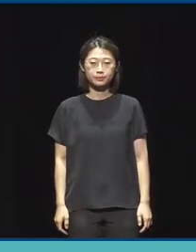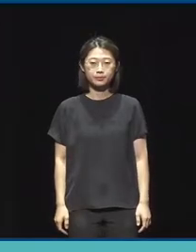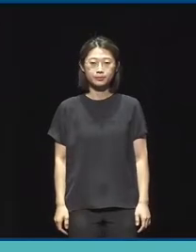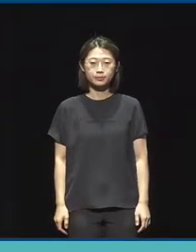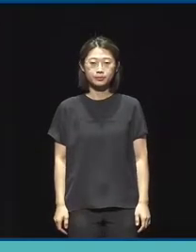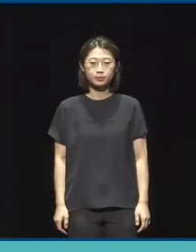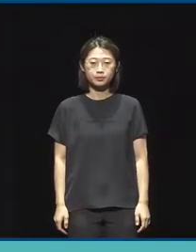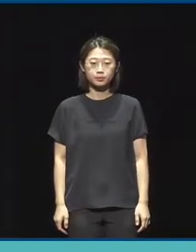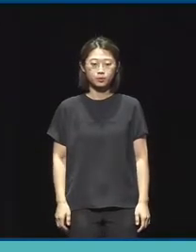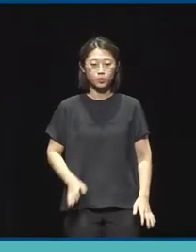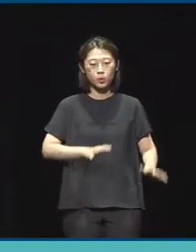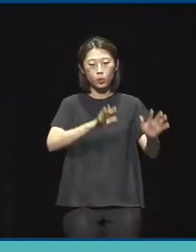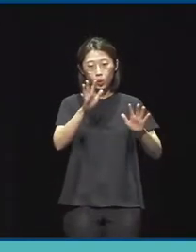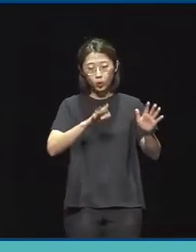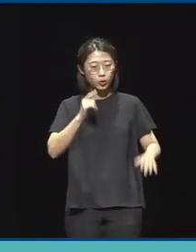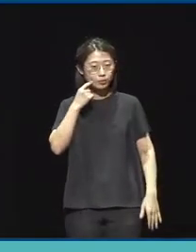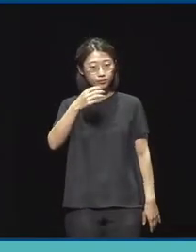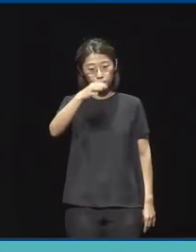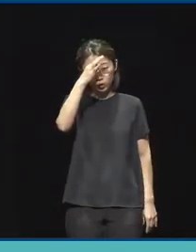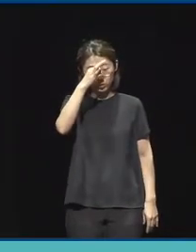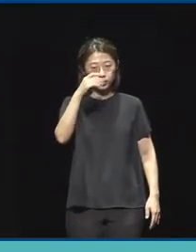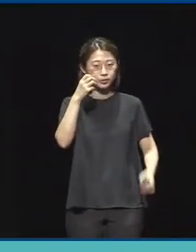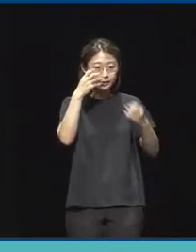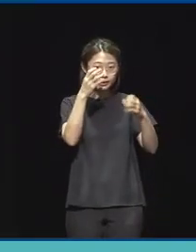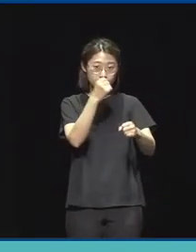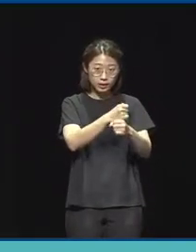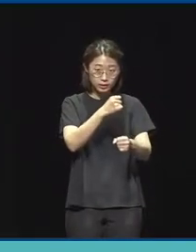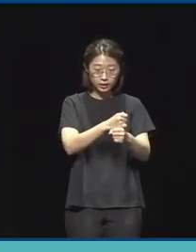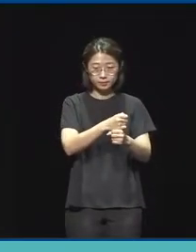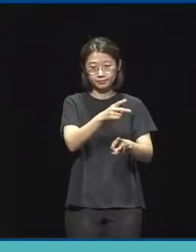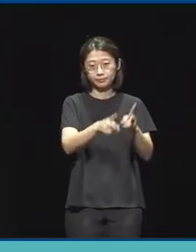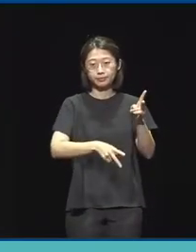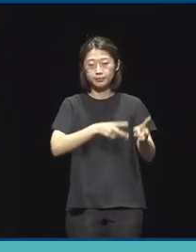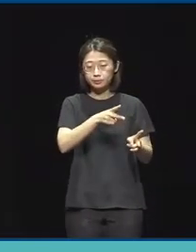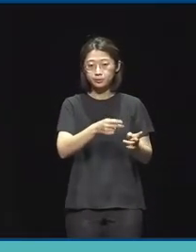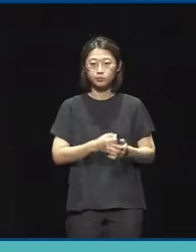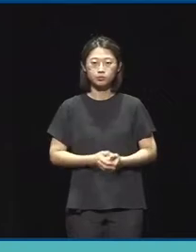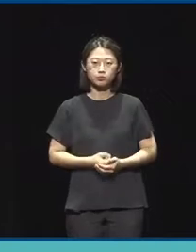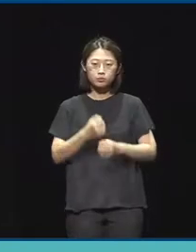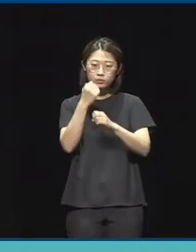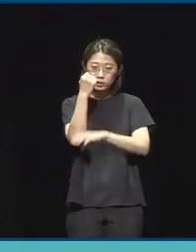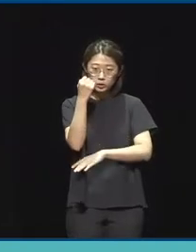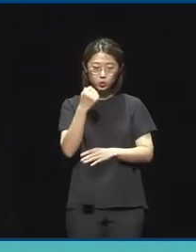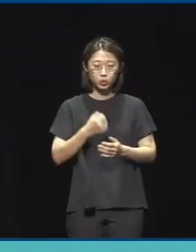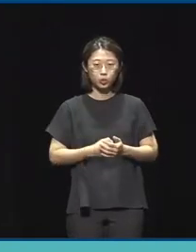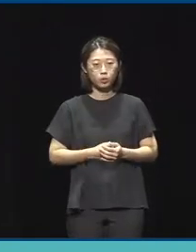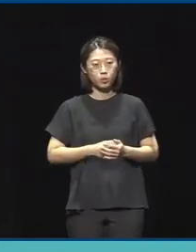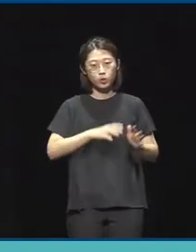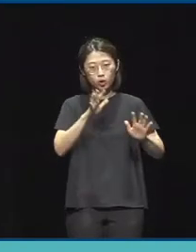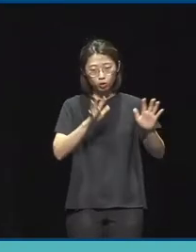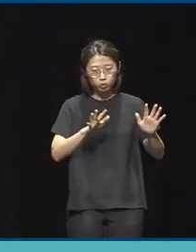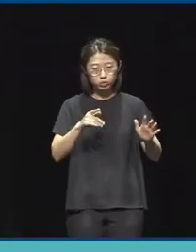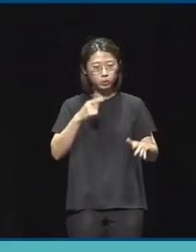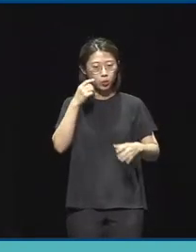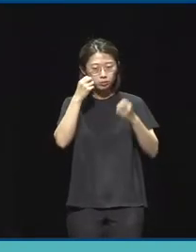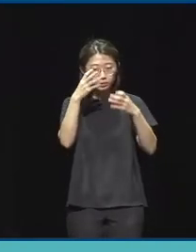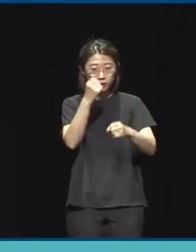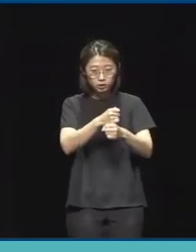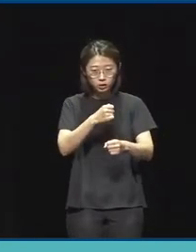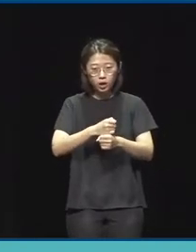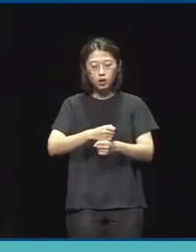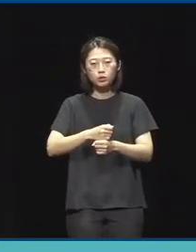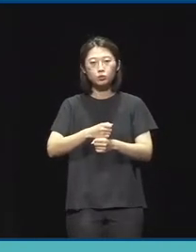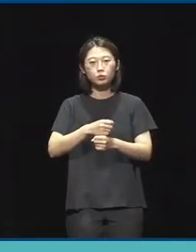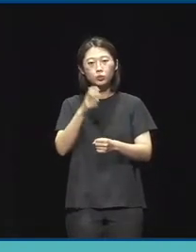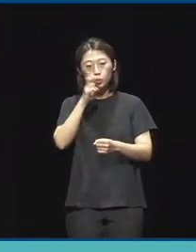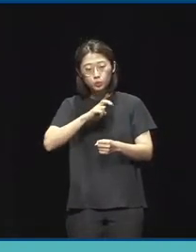네 저희 공연예술 창작산실 사업입니다 기초공인예술 분야 연극 창작 뮤지컬 무용